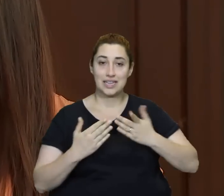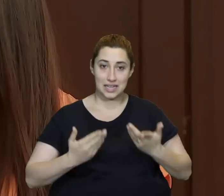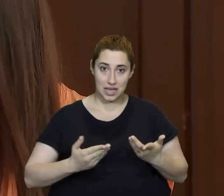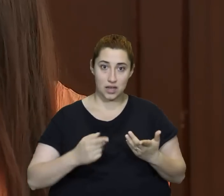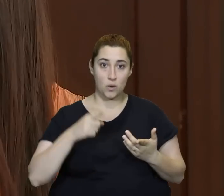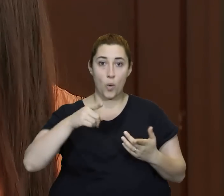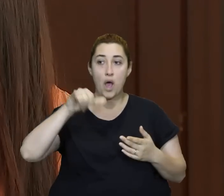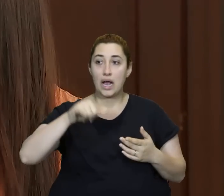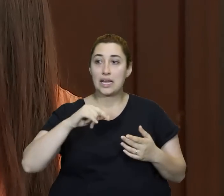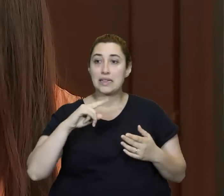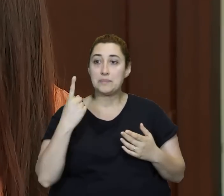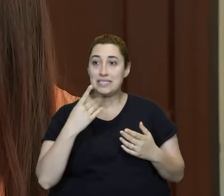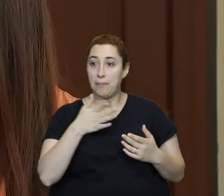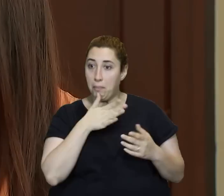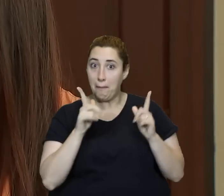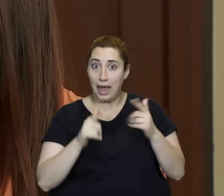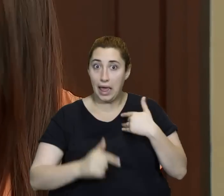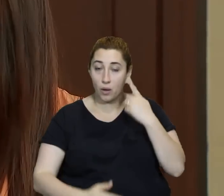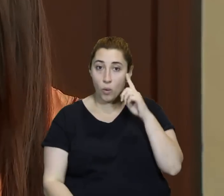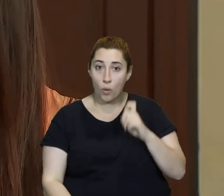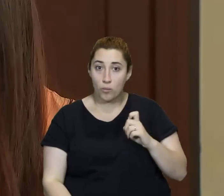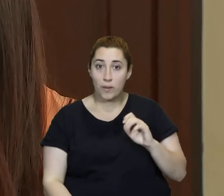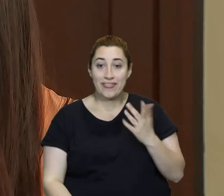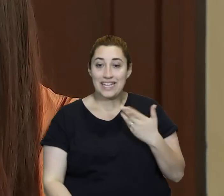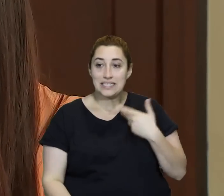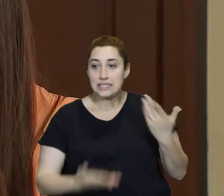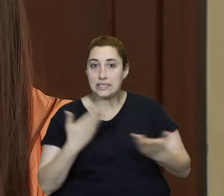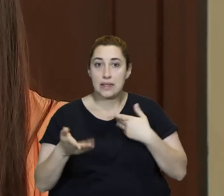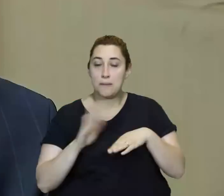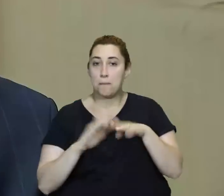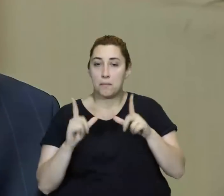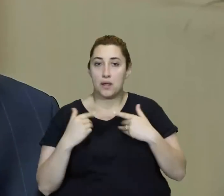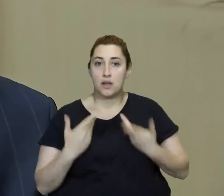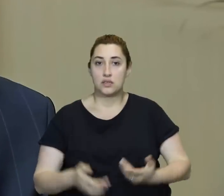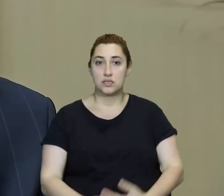Yani onun hakkında bilmem gereken bir şey var mı? Nasıl davranmam gerekiyor?